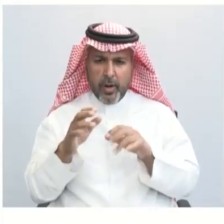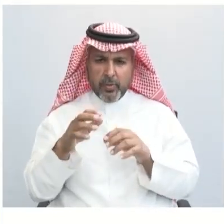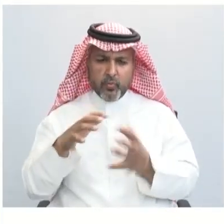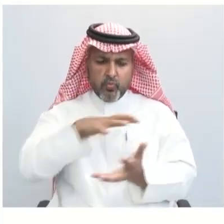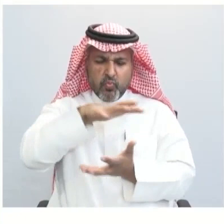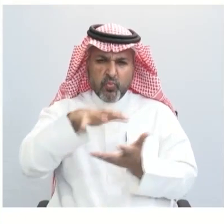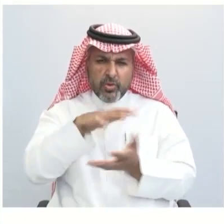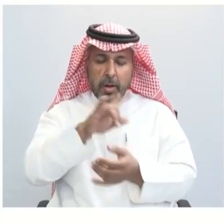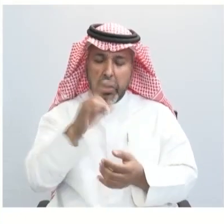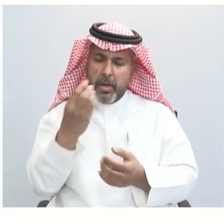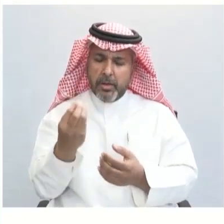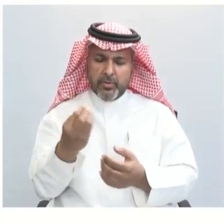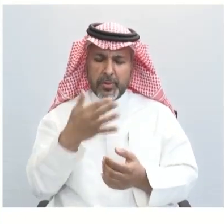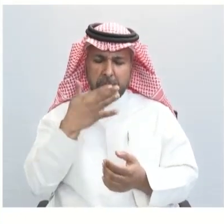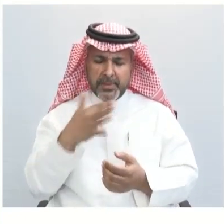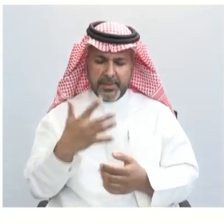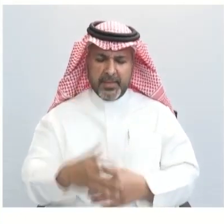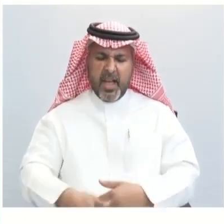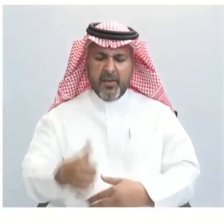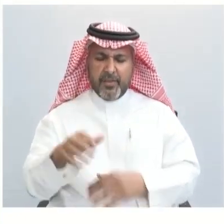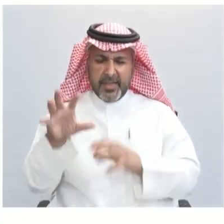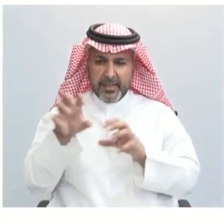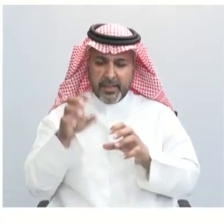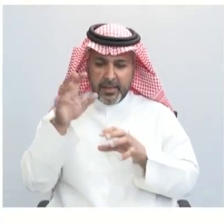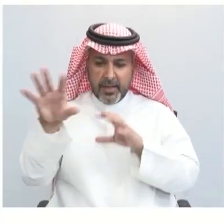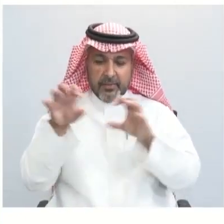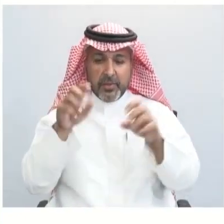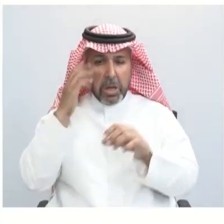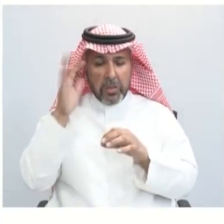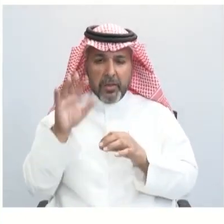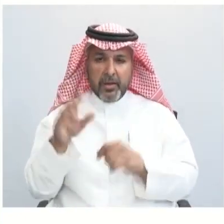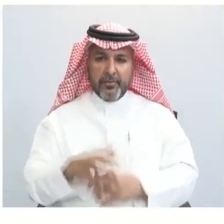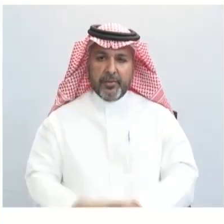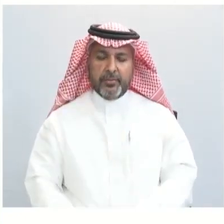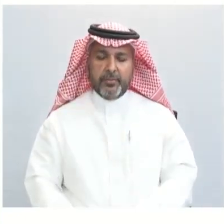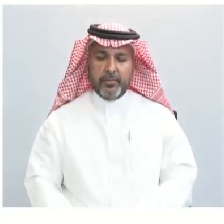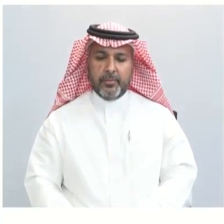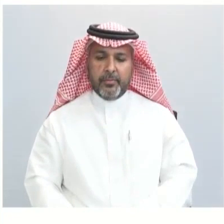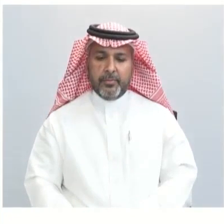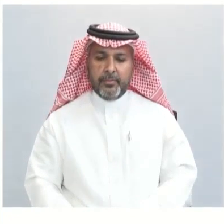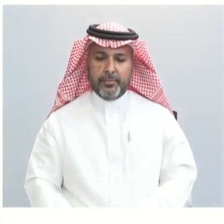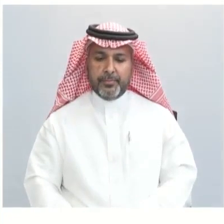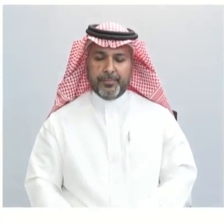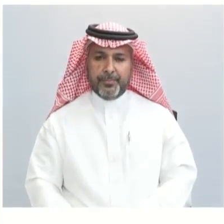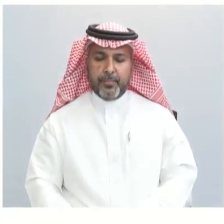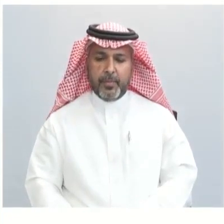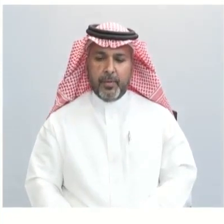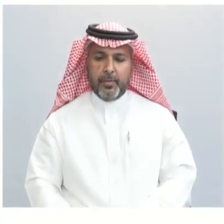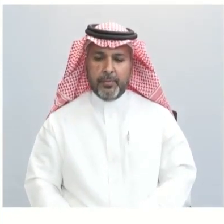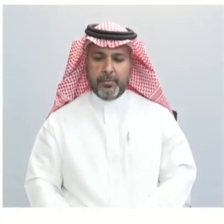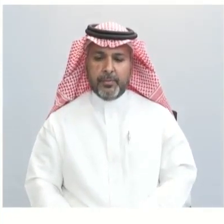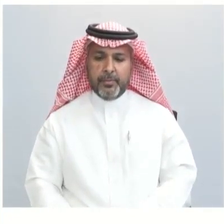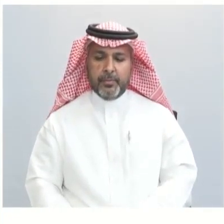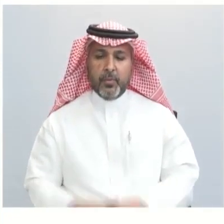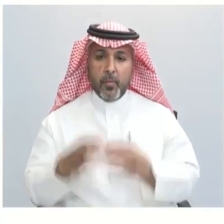خلال استخدام محررات السحب والإفلات يمكنك إنشاء حملة تسويقية احترافية ومذهلة بسهولة. التركيز على